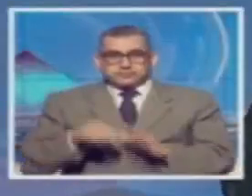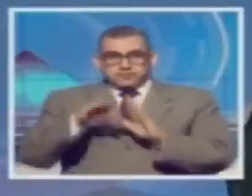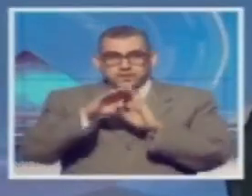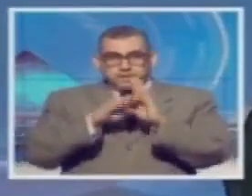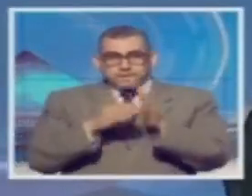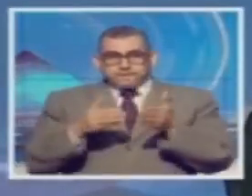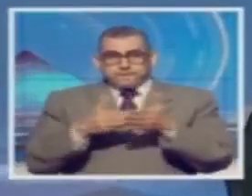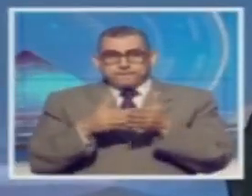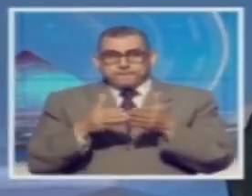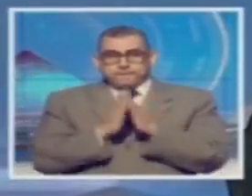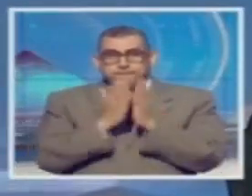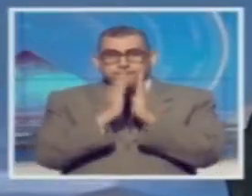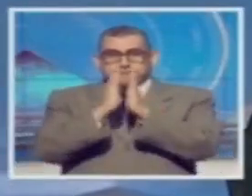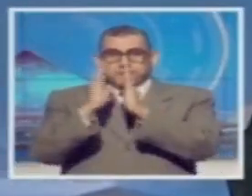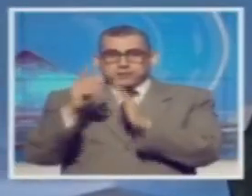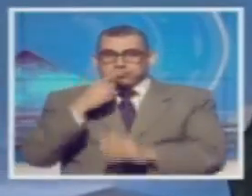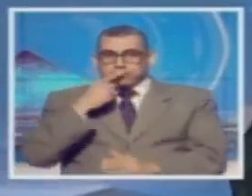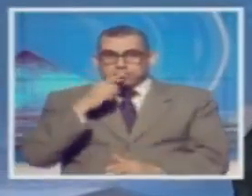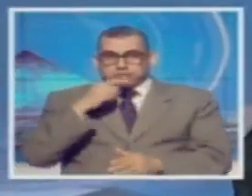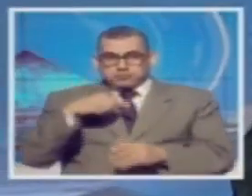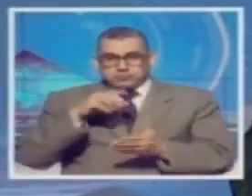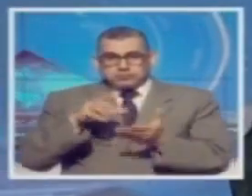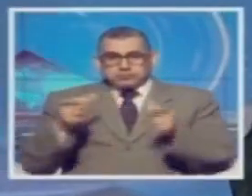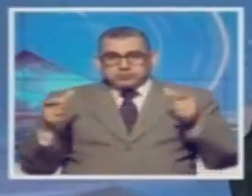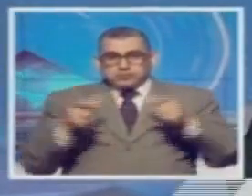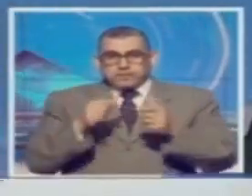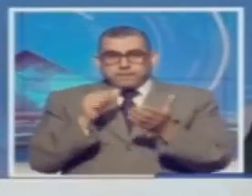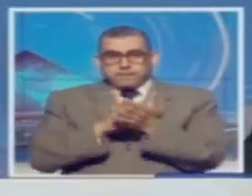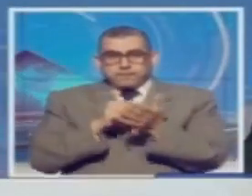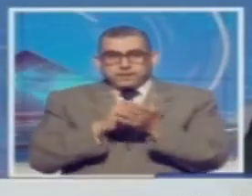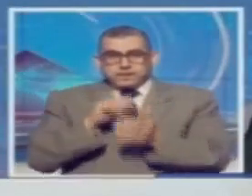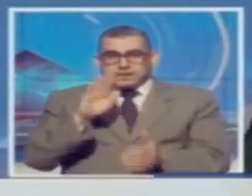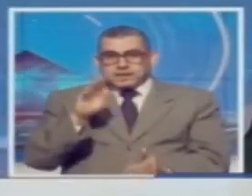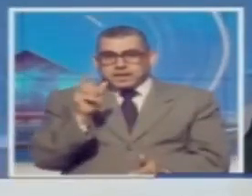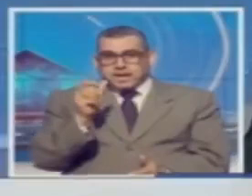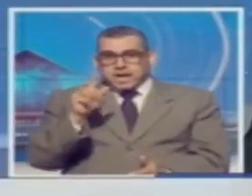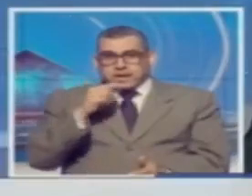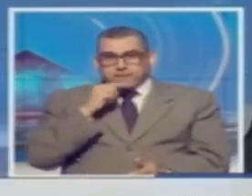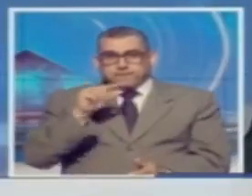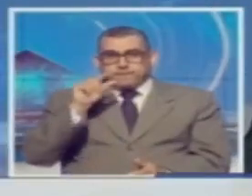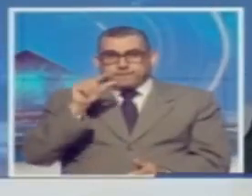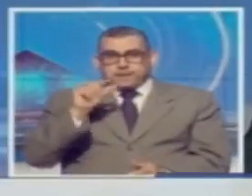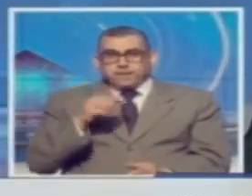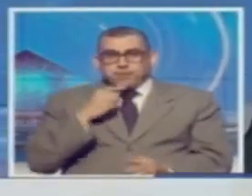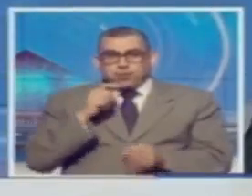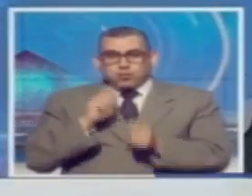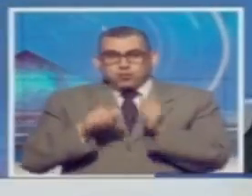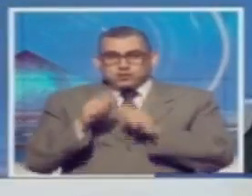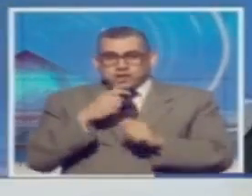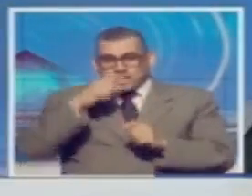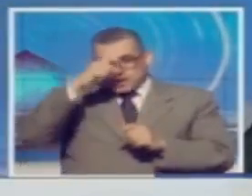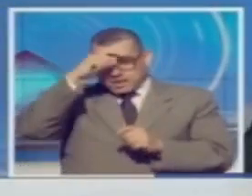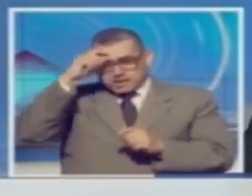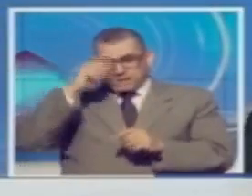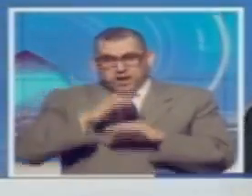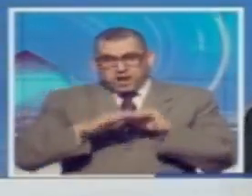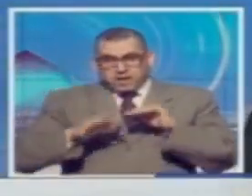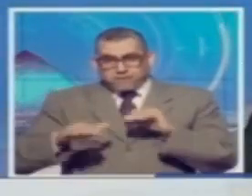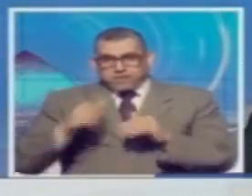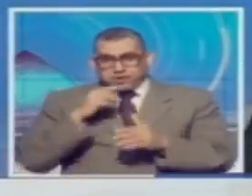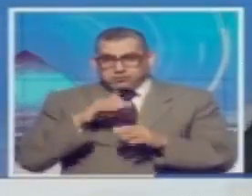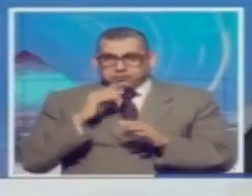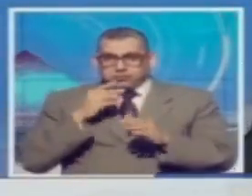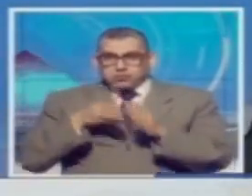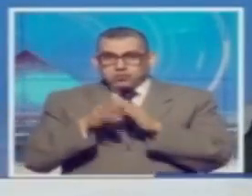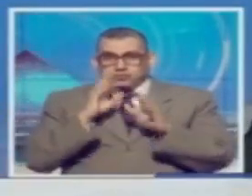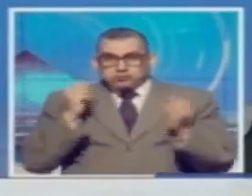نظمت مكتبة الإسكندرية من خلال بيت السيناري برنامج ورش الإجازة الصيفية للأطفال والنشأ، وذلك